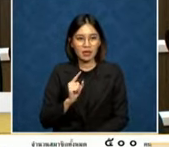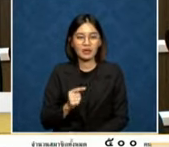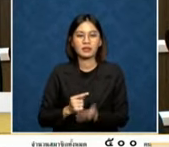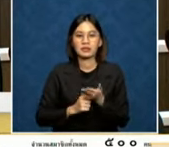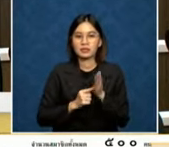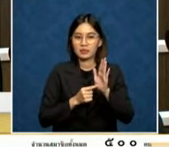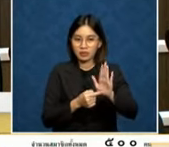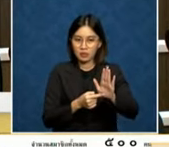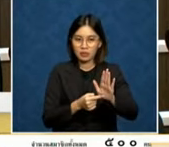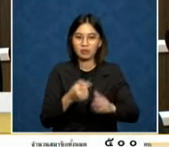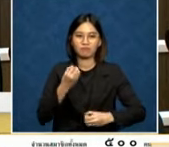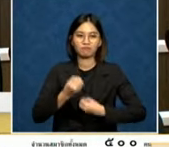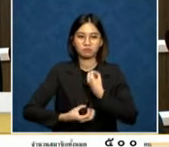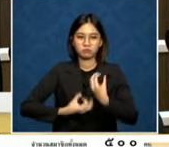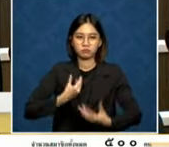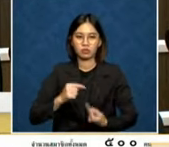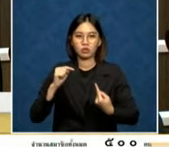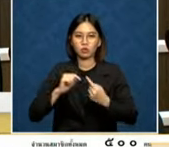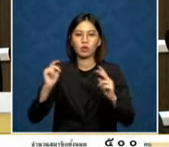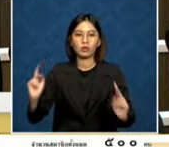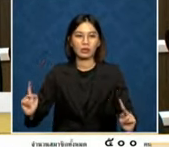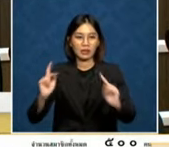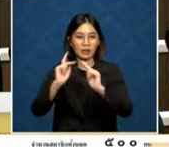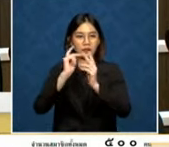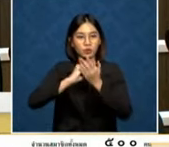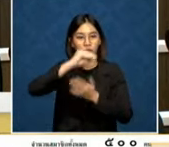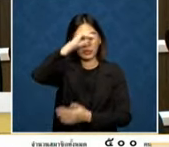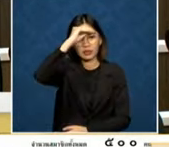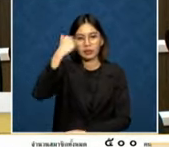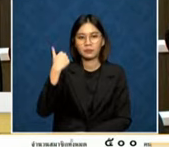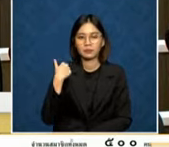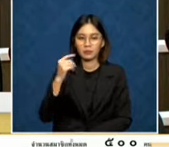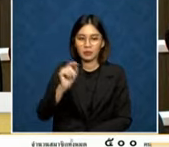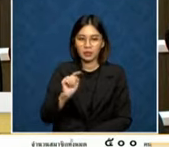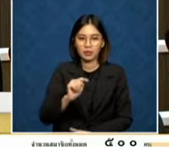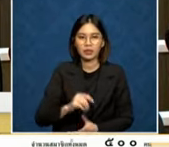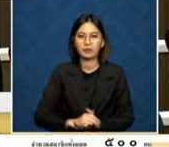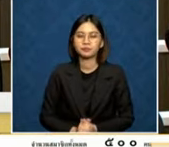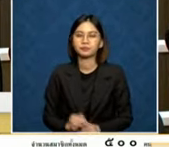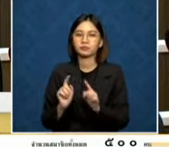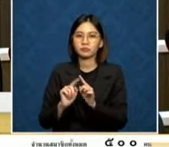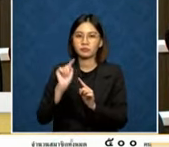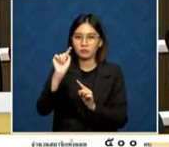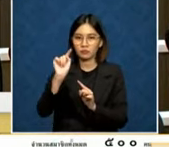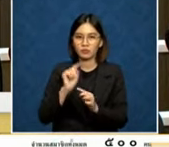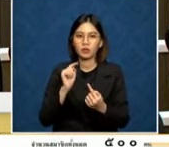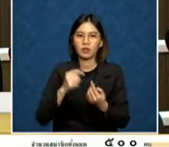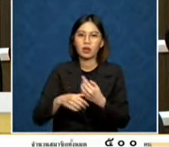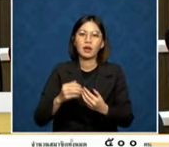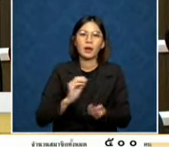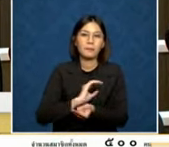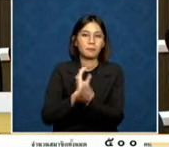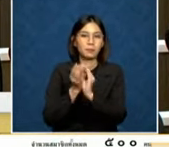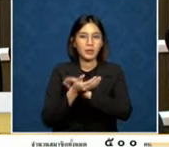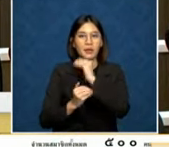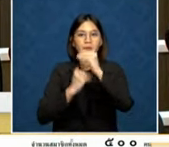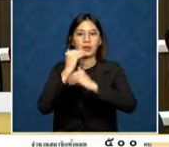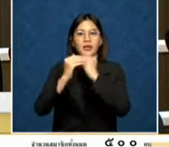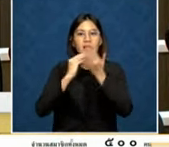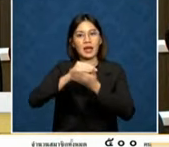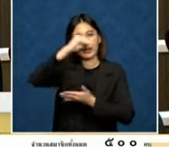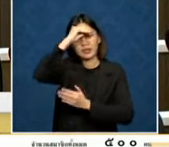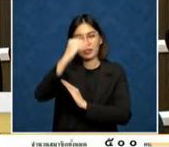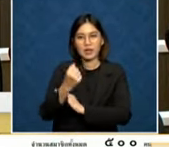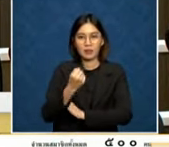เสนอความเห็นต่อกระทรวงศึกษาธิการดังนี้นะคะว่า 1ปฏิรูปการศึกษาโดยกระจาย